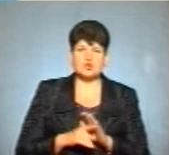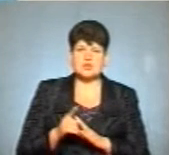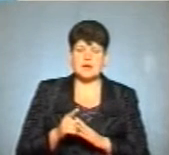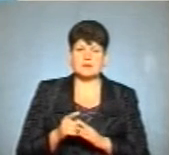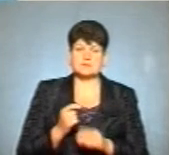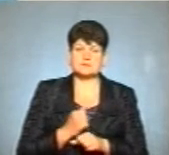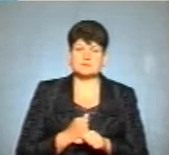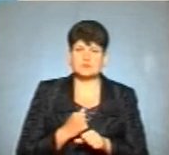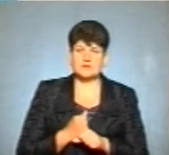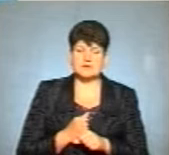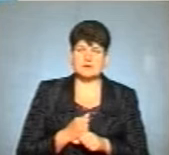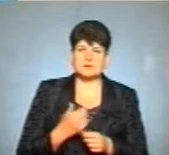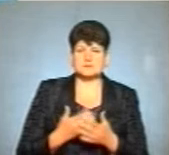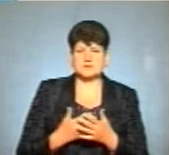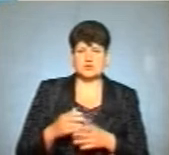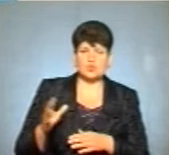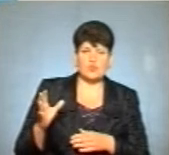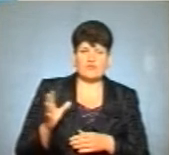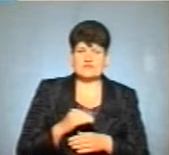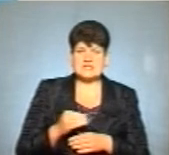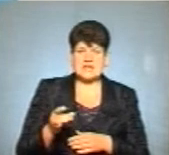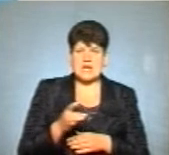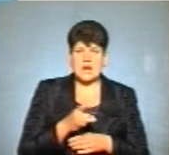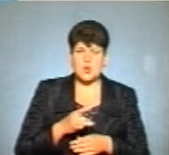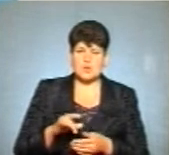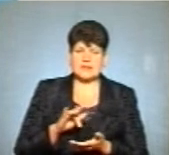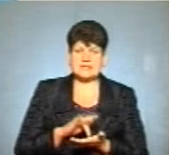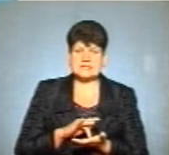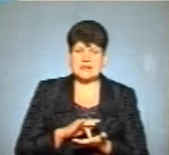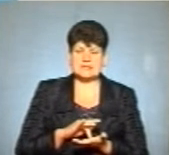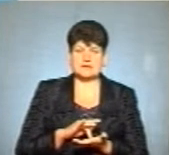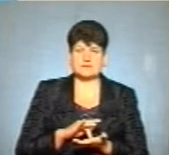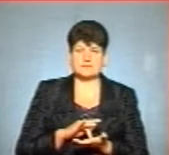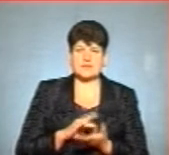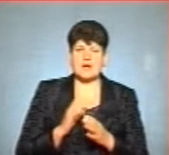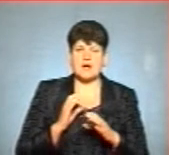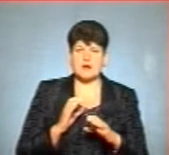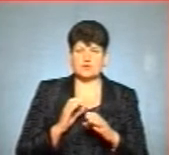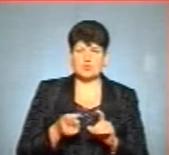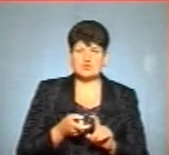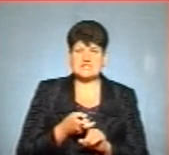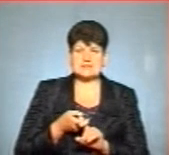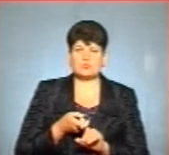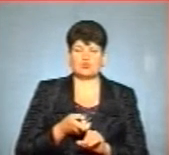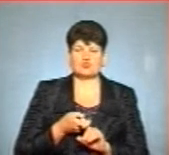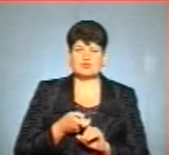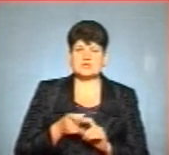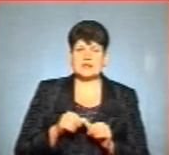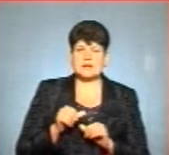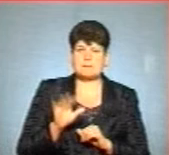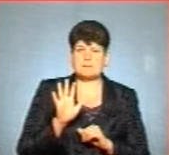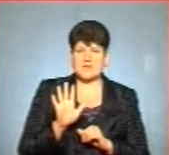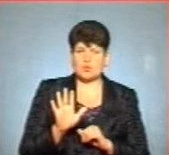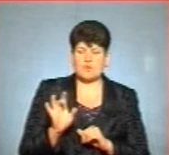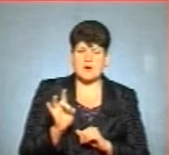курсувати майже всіх районних центрах автобусні сполучення, крім 5